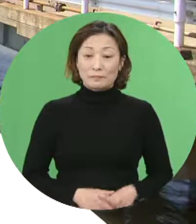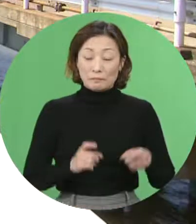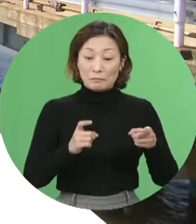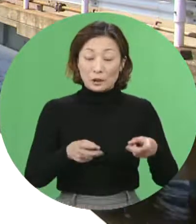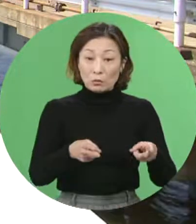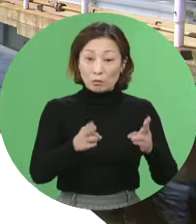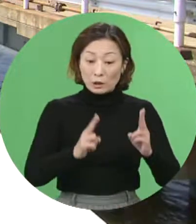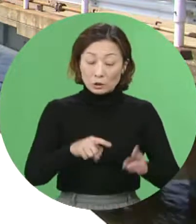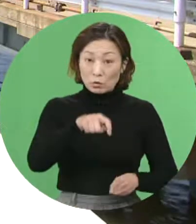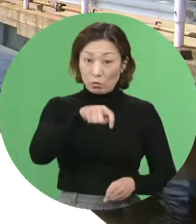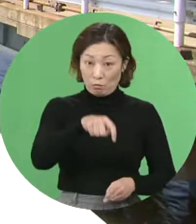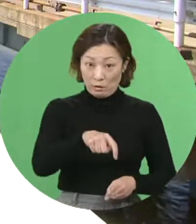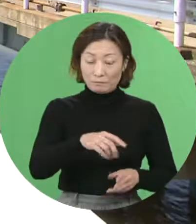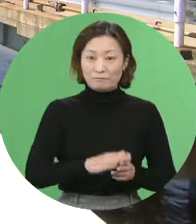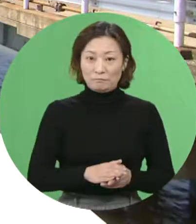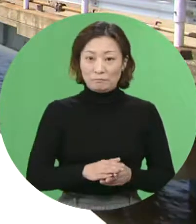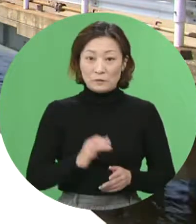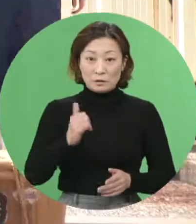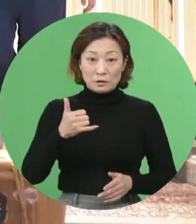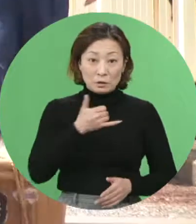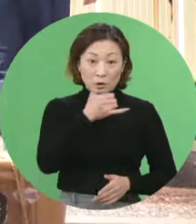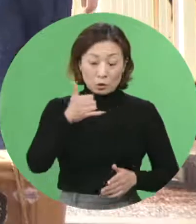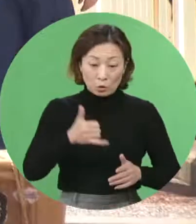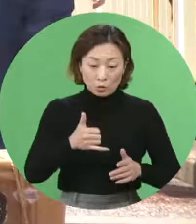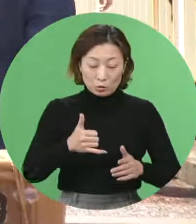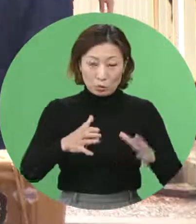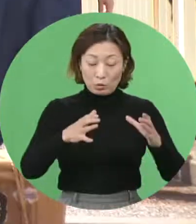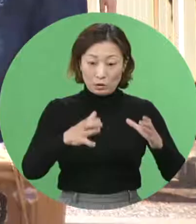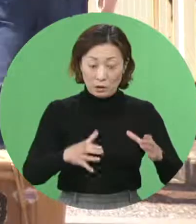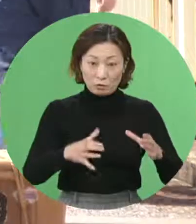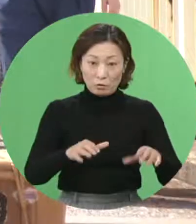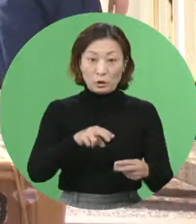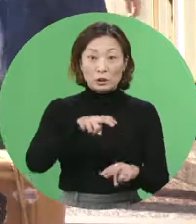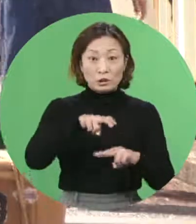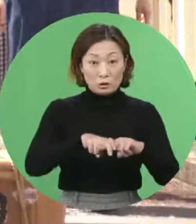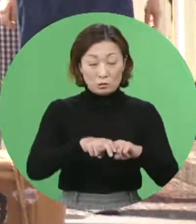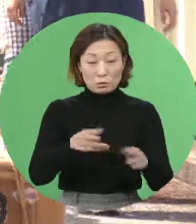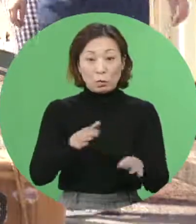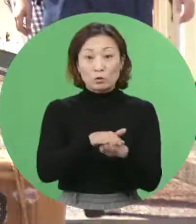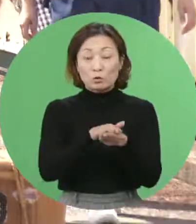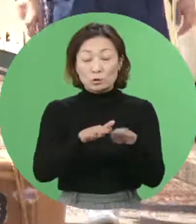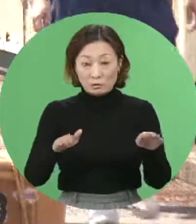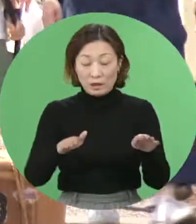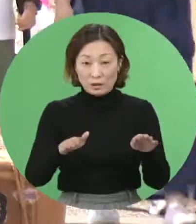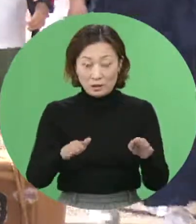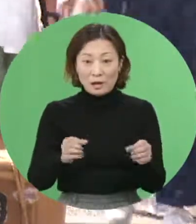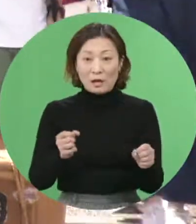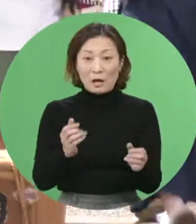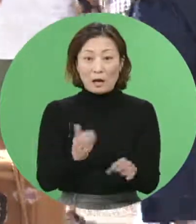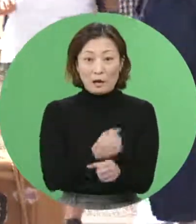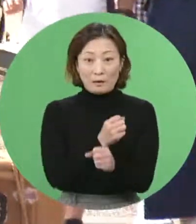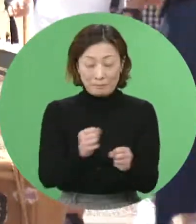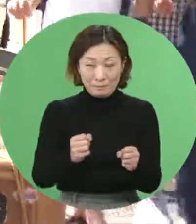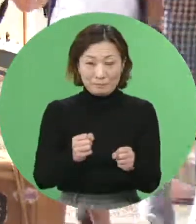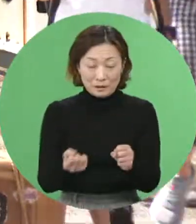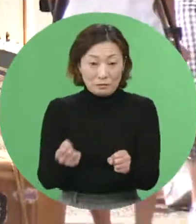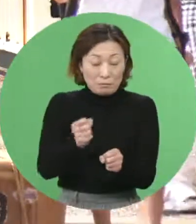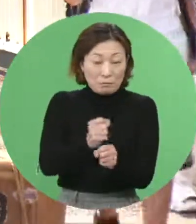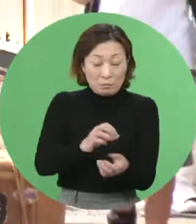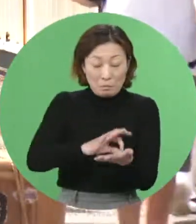港橋歩道は醤油樽を椅子や机に再利用して休憩スペースに。